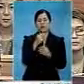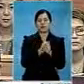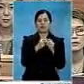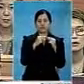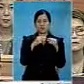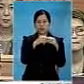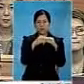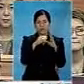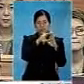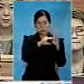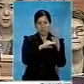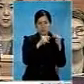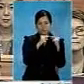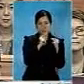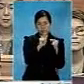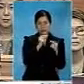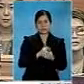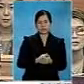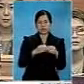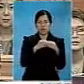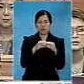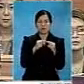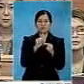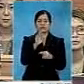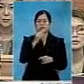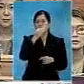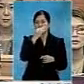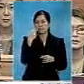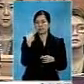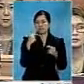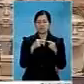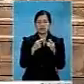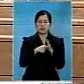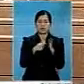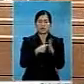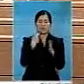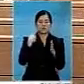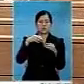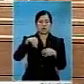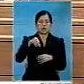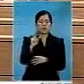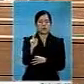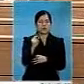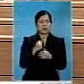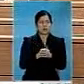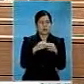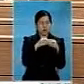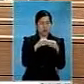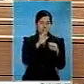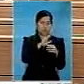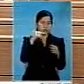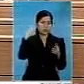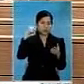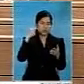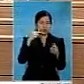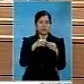ถามว่ากลุ่มอาชีพที่ท่านคิดจะตั้งขึ้นเนี่ยนะครับท่านอะไรมาเป็นบรรทัดฐานว่าจะเป็นกลุ่มผู้หญิงกลุ่มสต